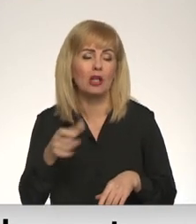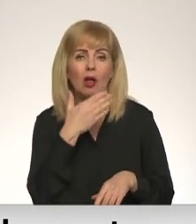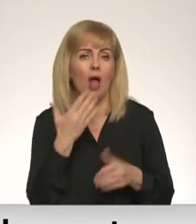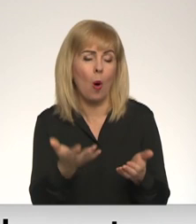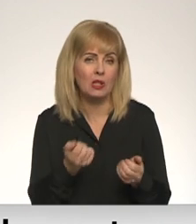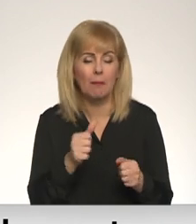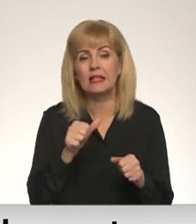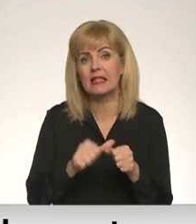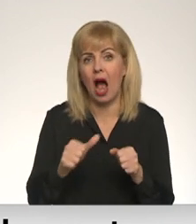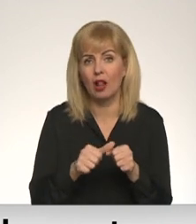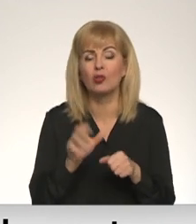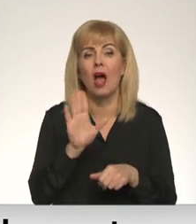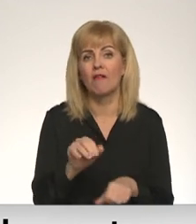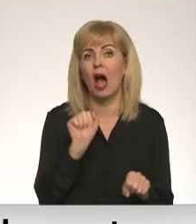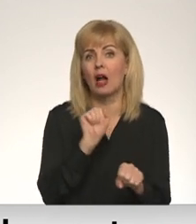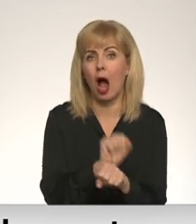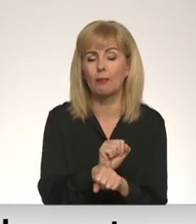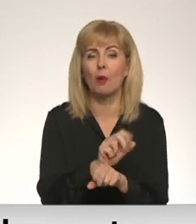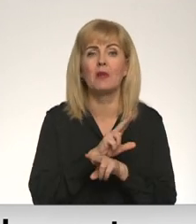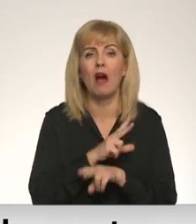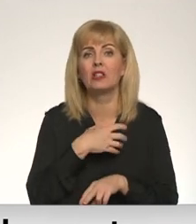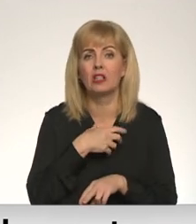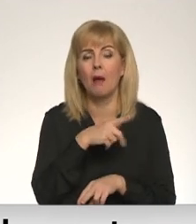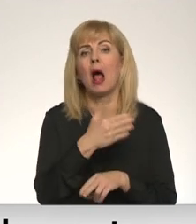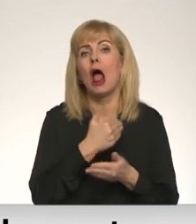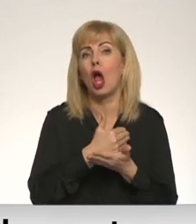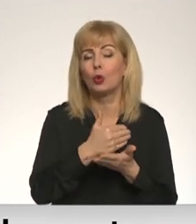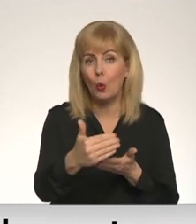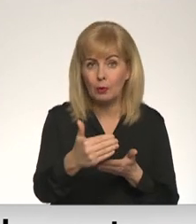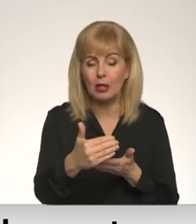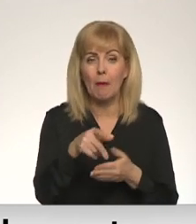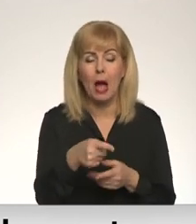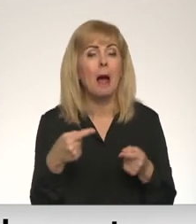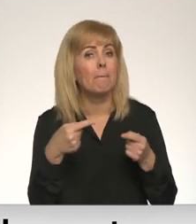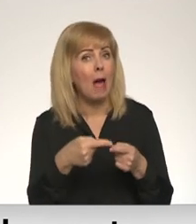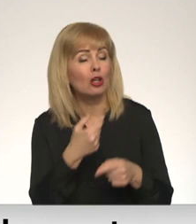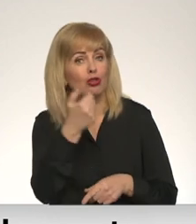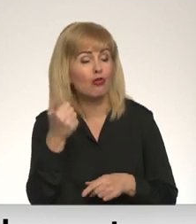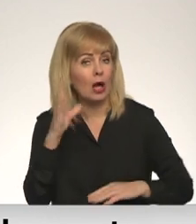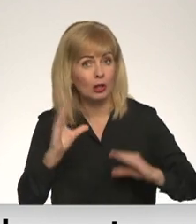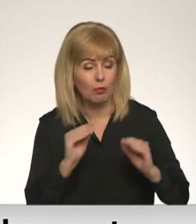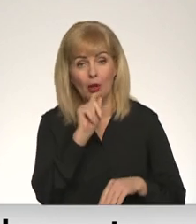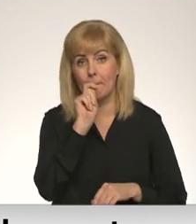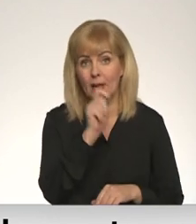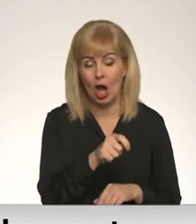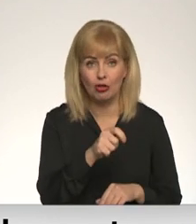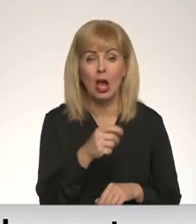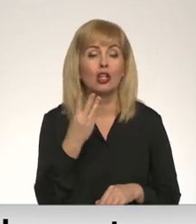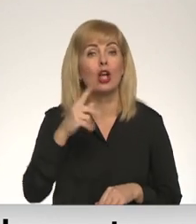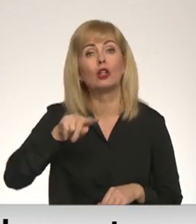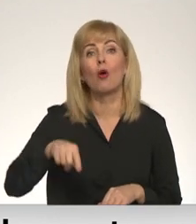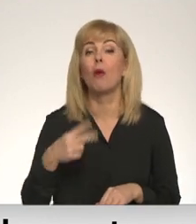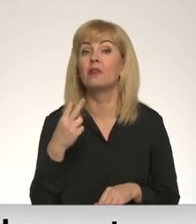saņēmuši medikamentus, kas var apturēt nāvējošās slimības attīstību. Tādam mērķim šāgad budžetā tika piešķirti